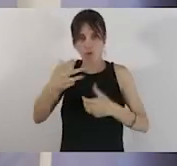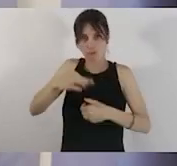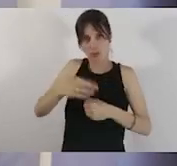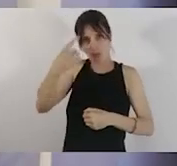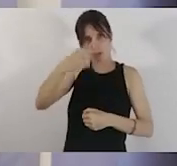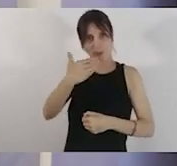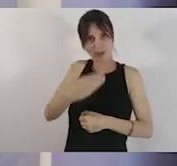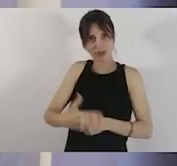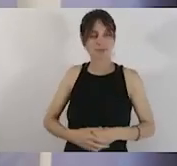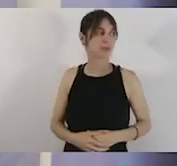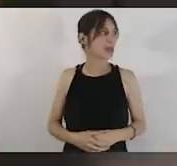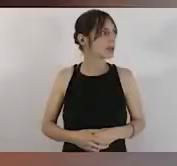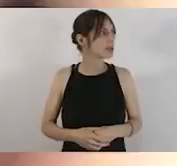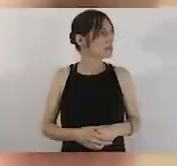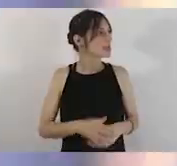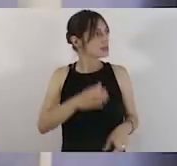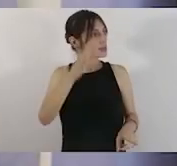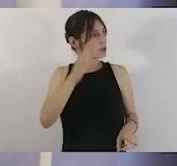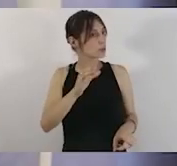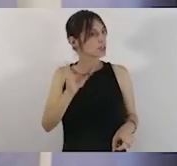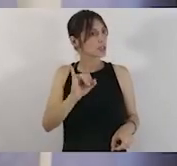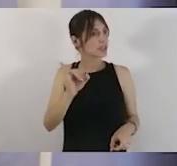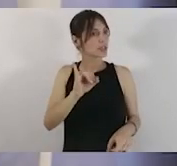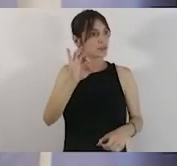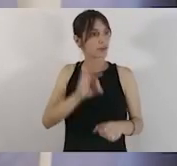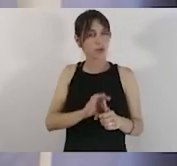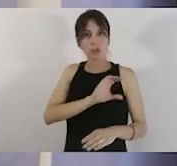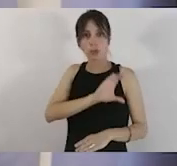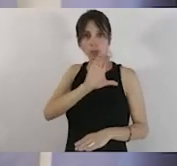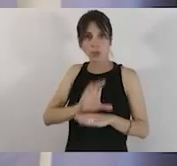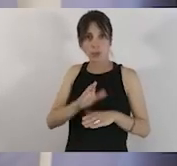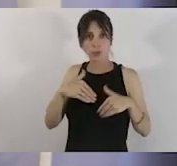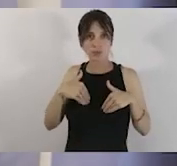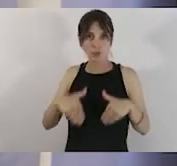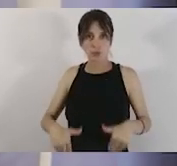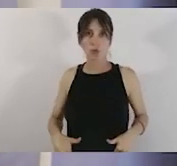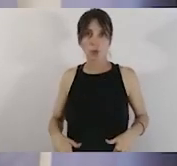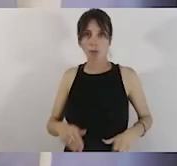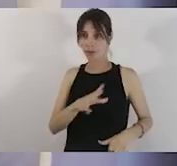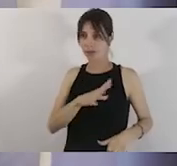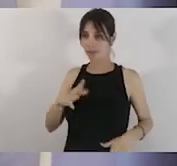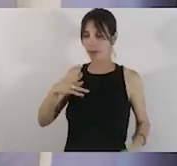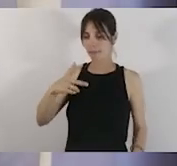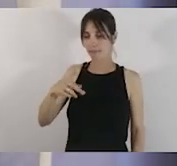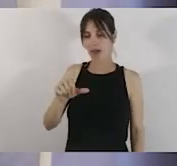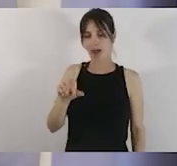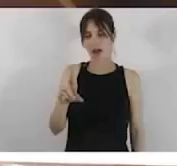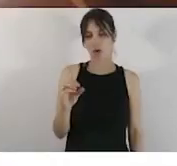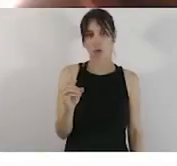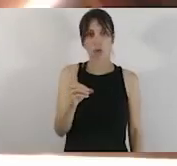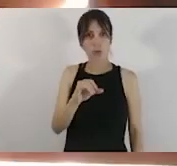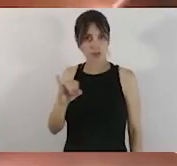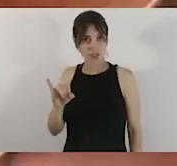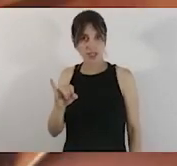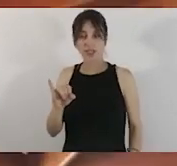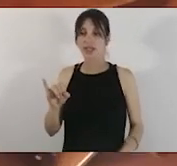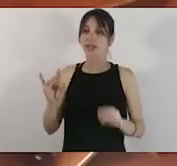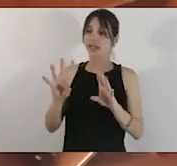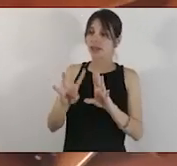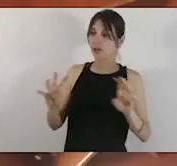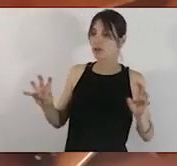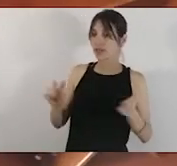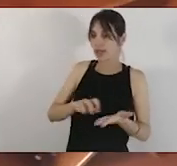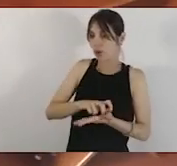Je prends les votes. Y a-t-il des contre, des abstentions, Madame Parodi, et avis favorable du Conseil